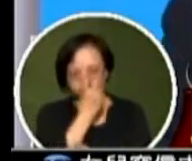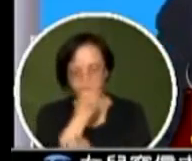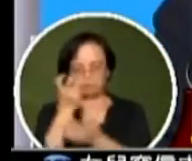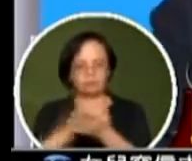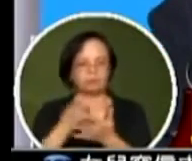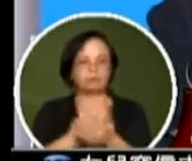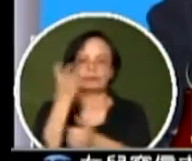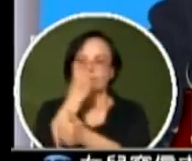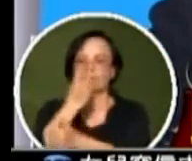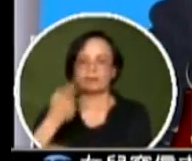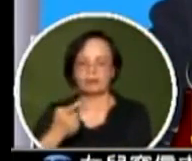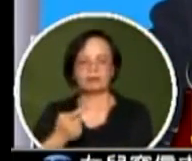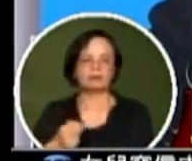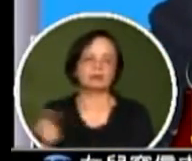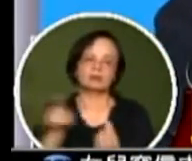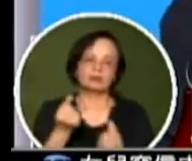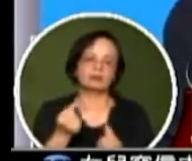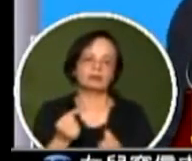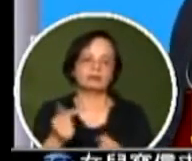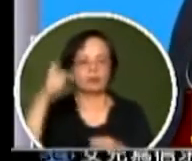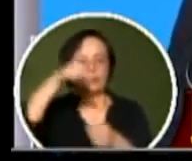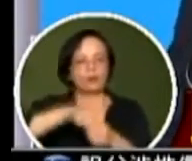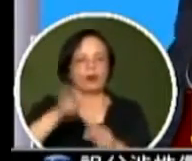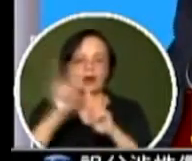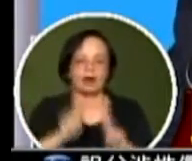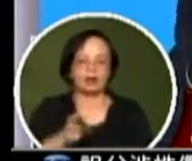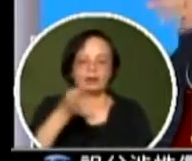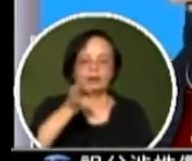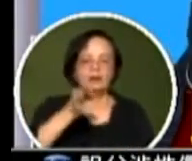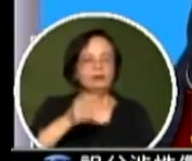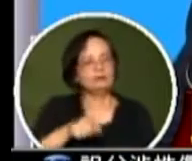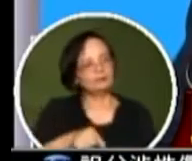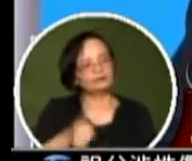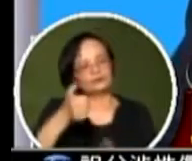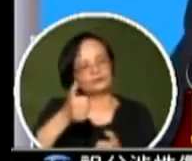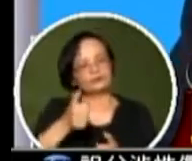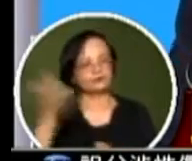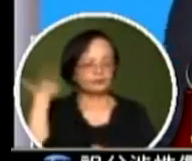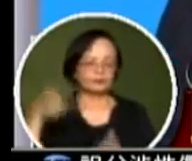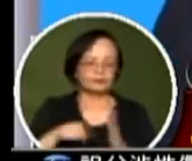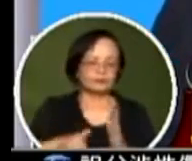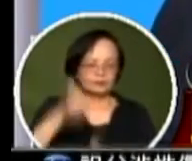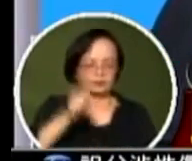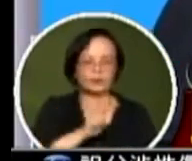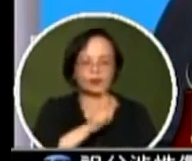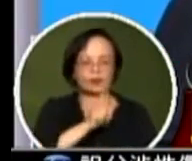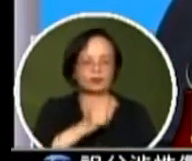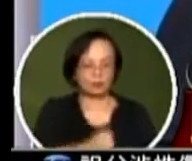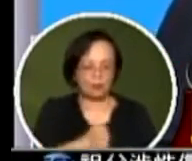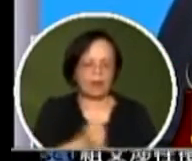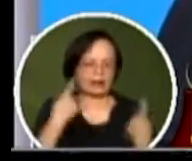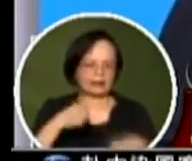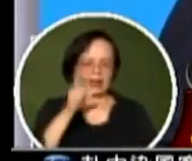讲即个电费吼，上院长伊都有发表即、伊个看法讲，马英九讲即拢征调的